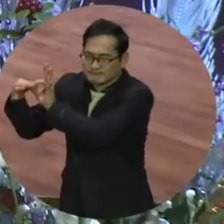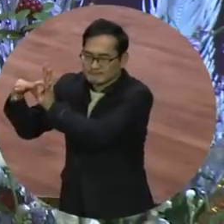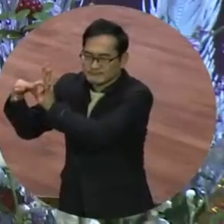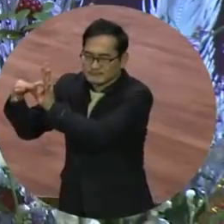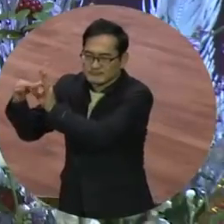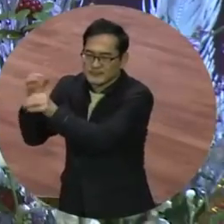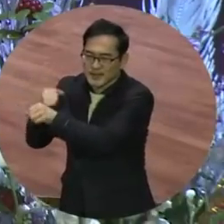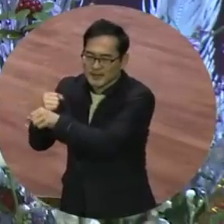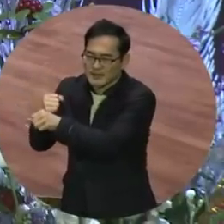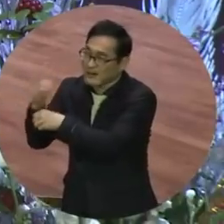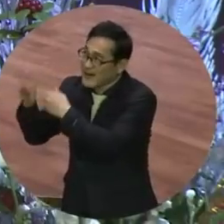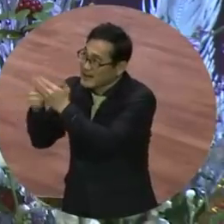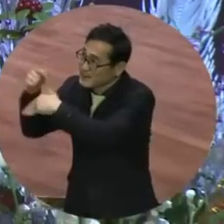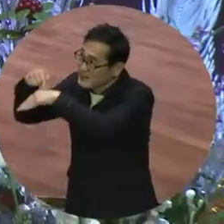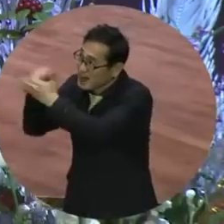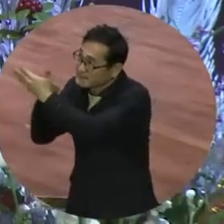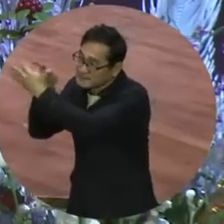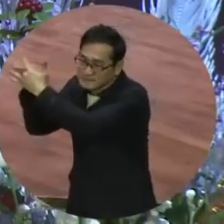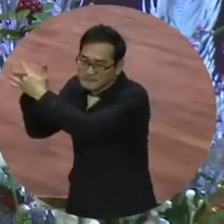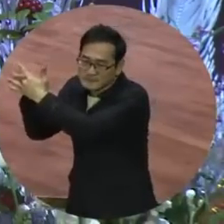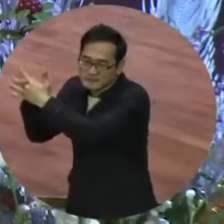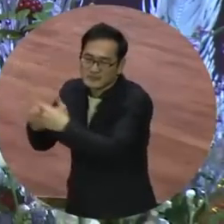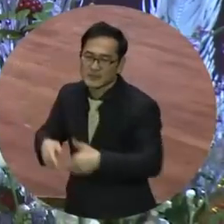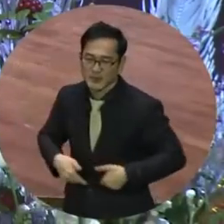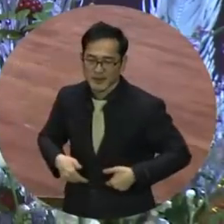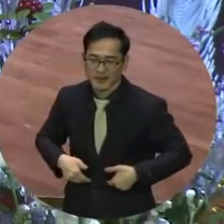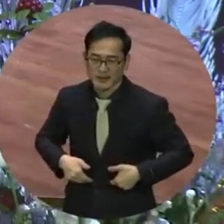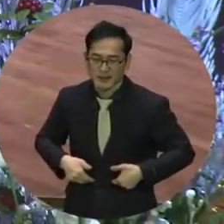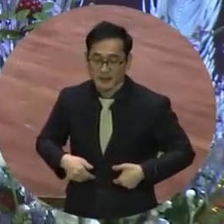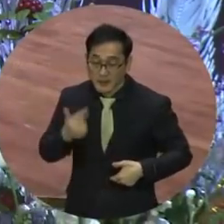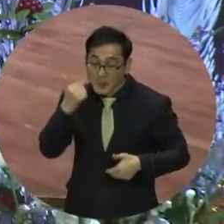기도의 중요성에 대해서 강조하면서 이렇게 말했어요.